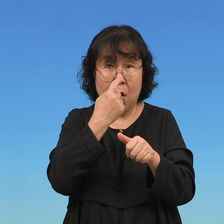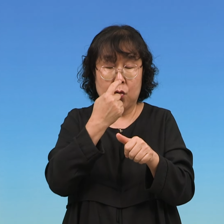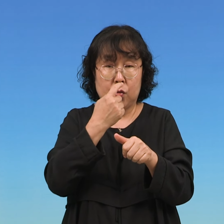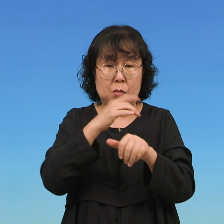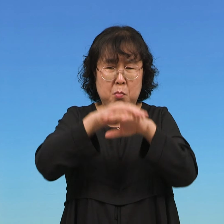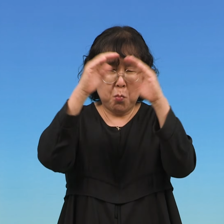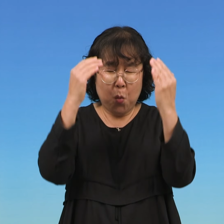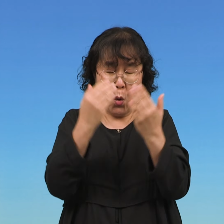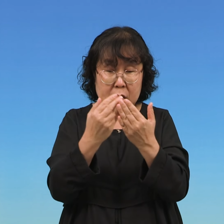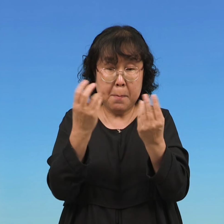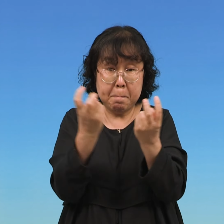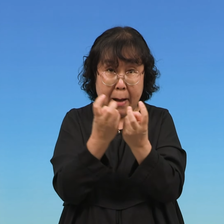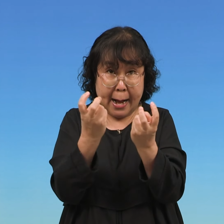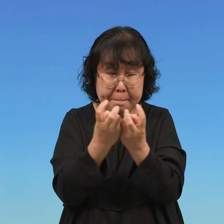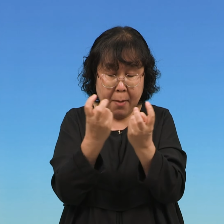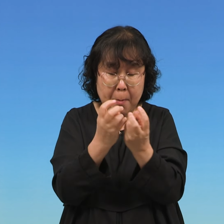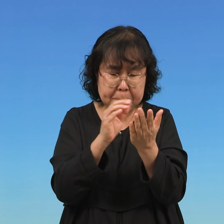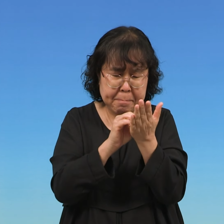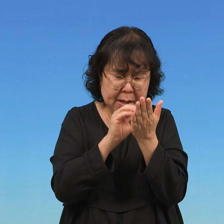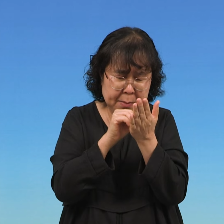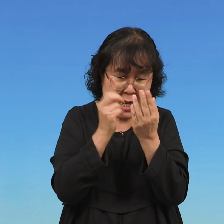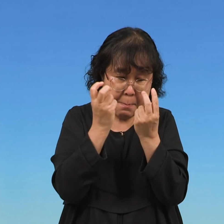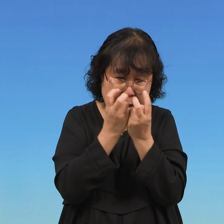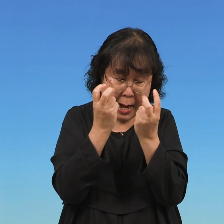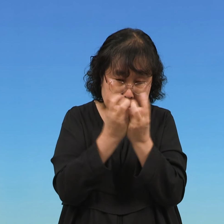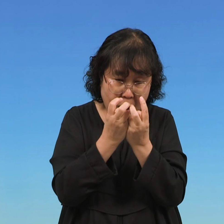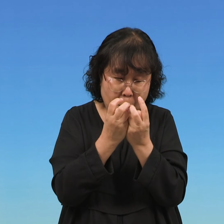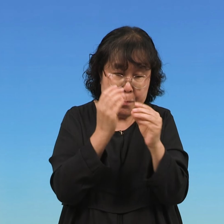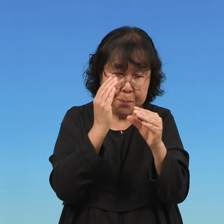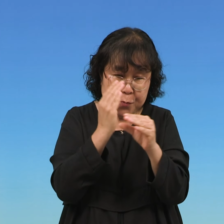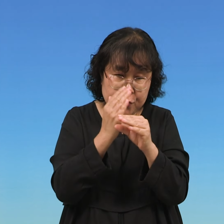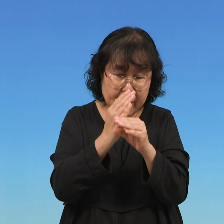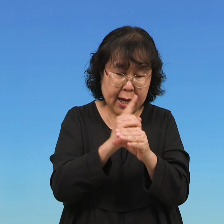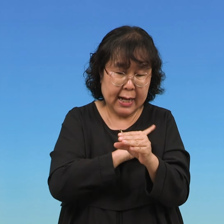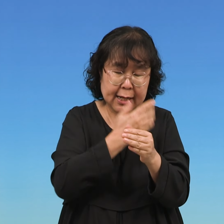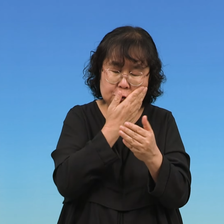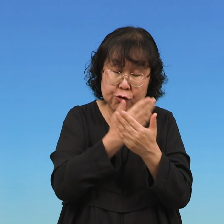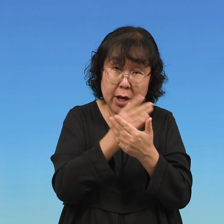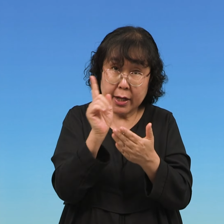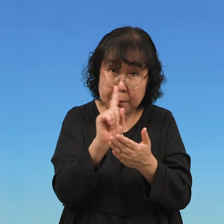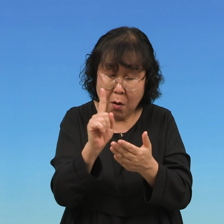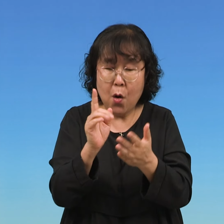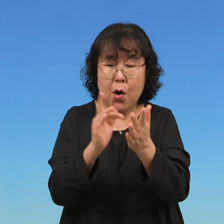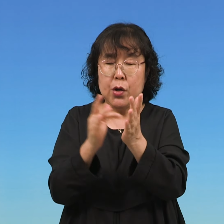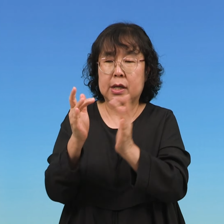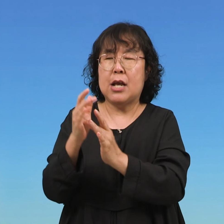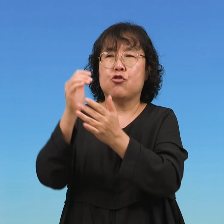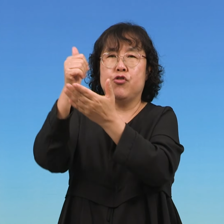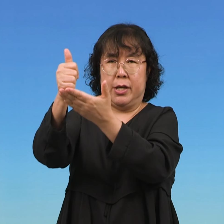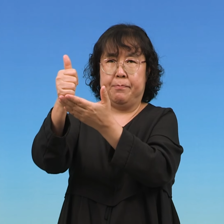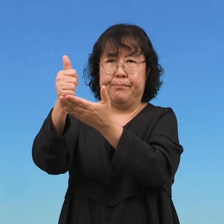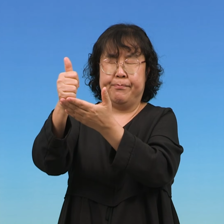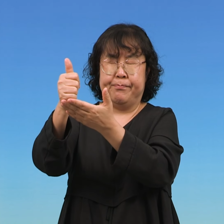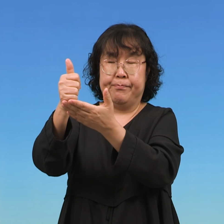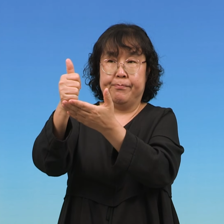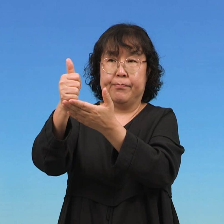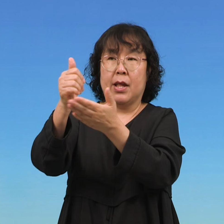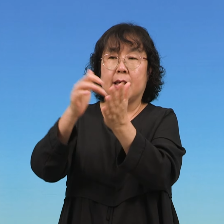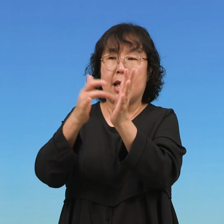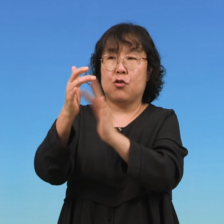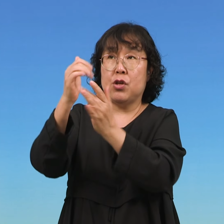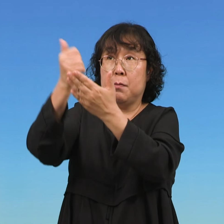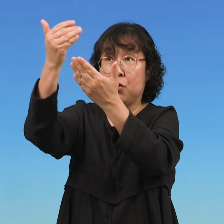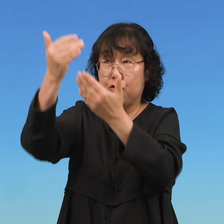일체의 비결 중에 가장 중요한 비결은 그 원천은 주님이시라는 거예요 주님으로 채워지면